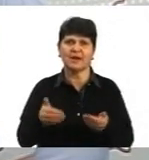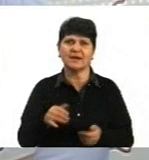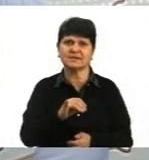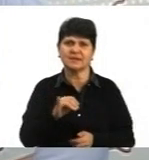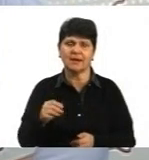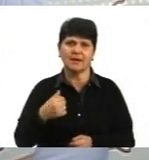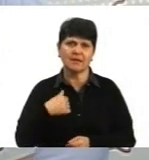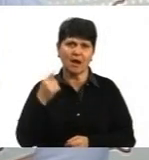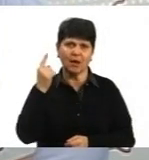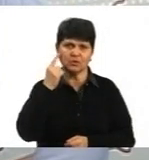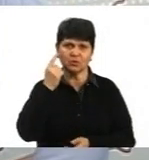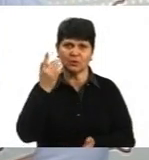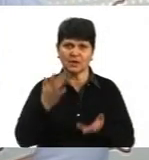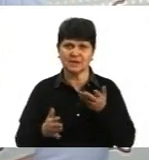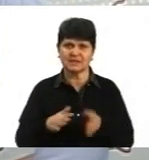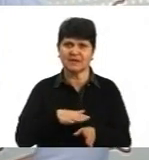якщо їх виконати, то